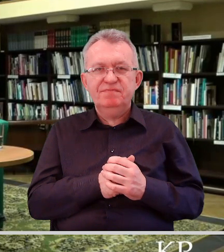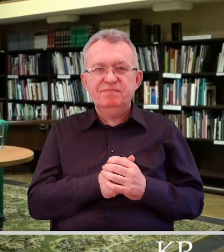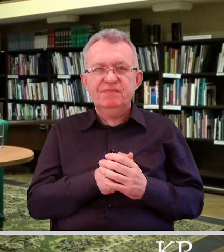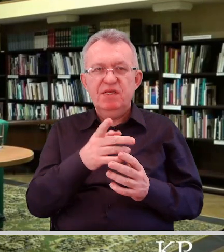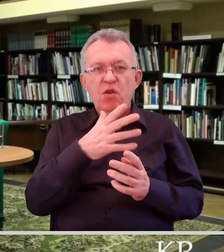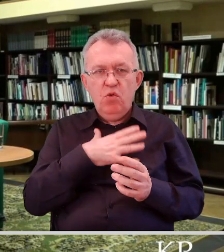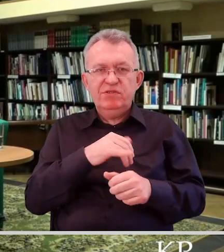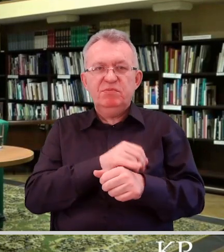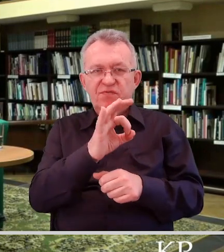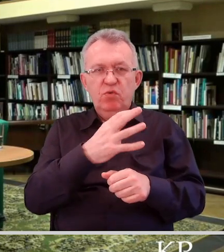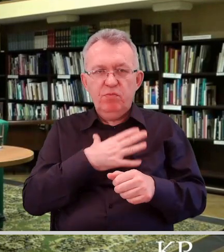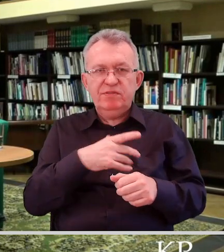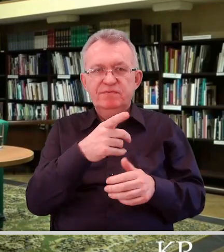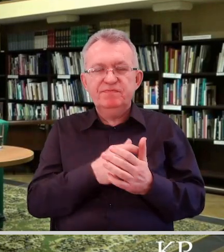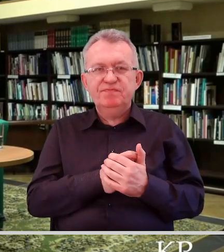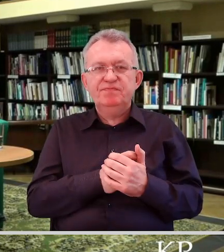swoje imię?